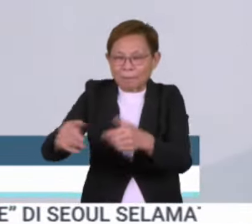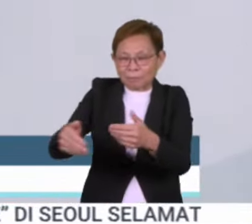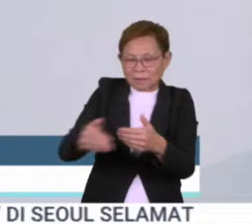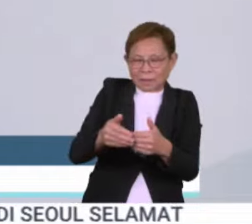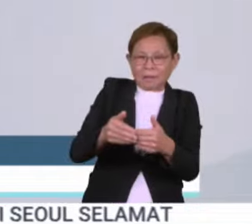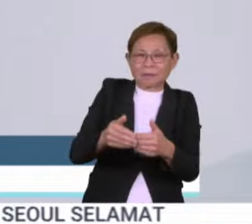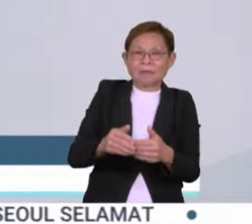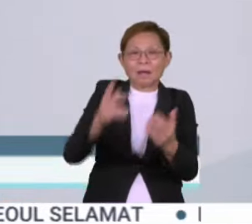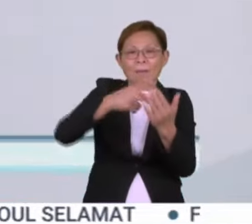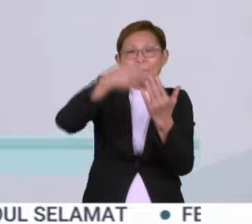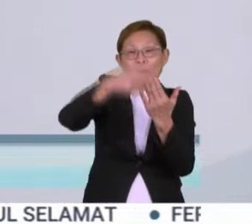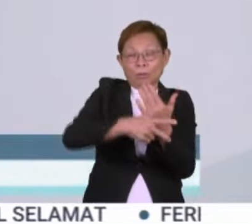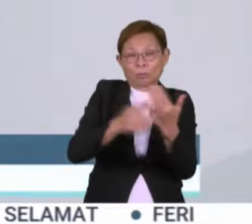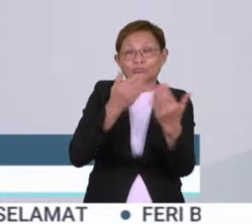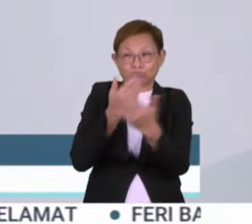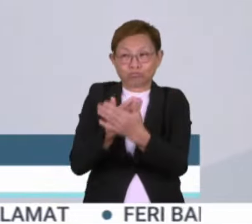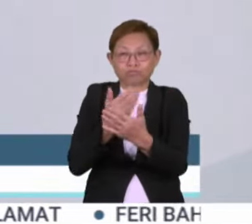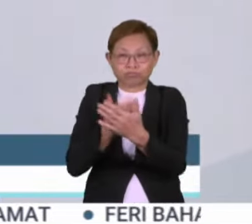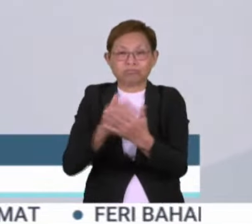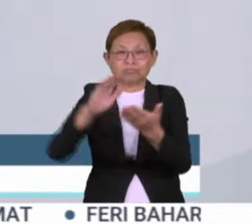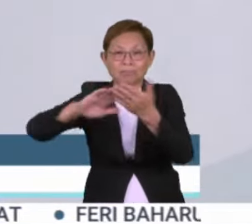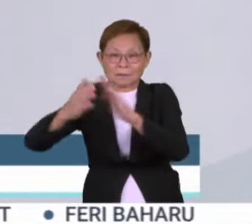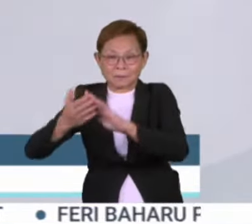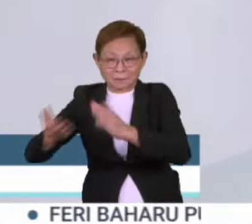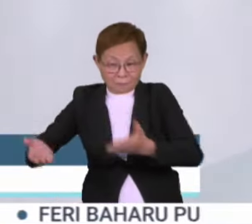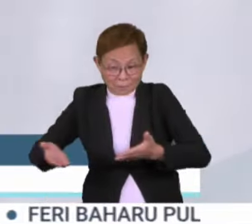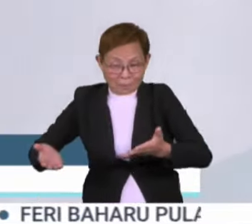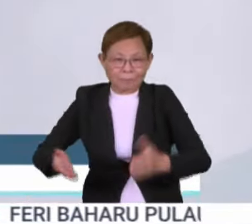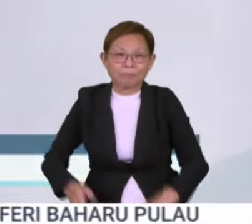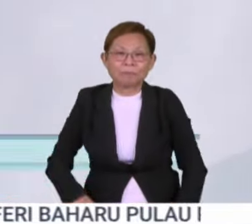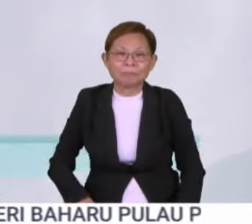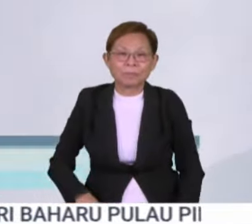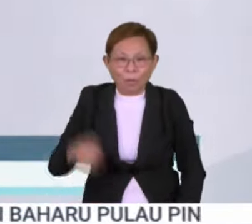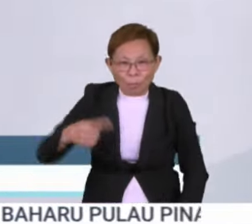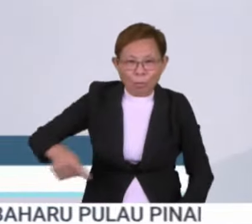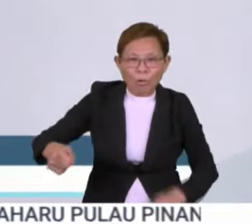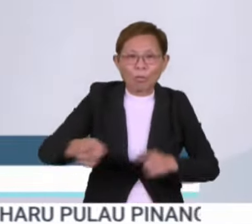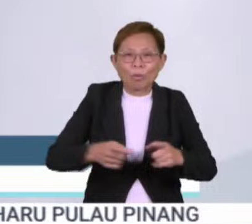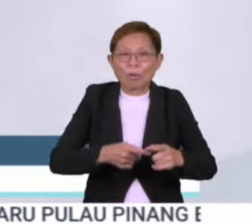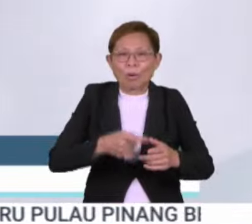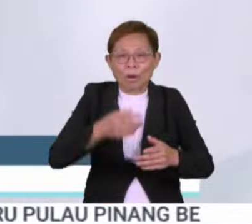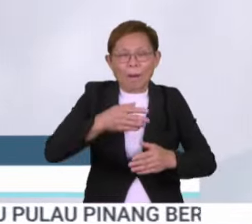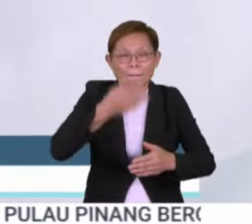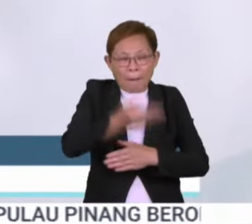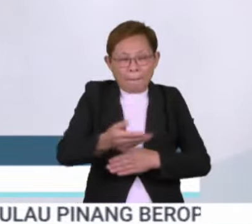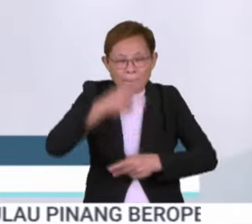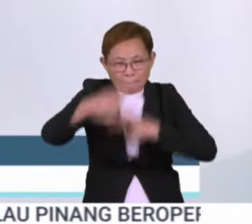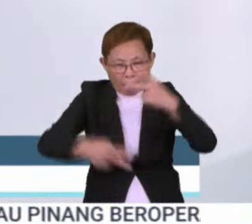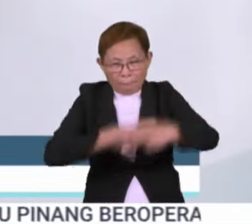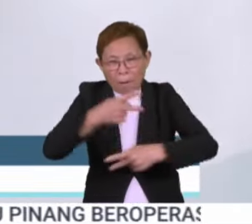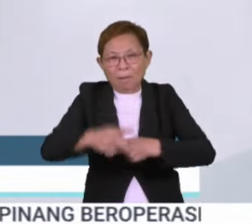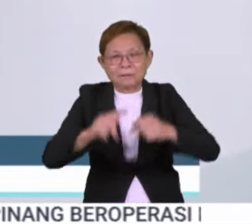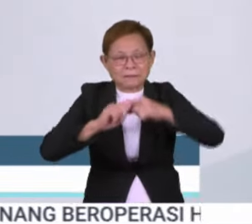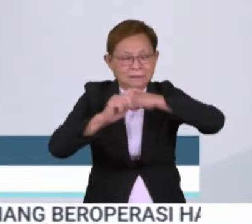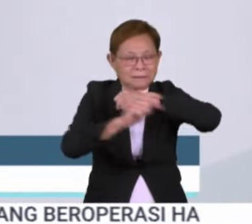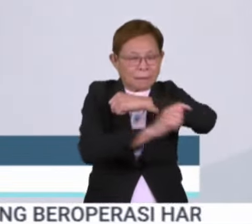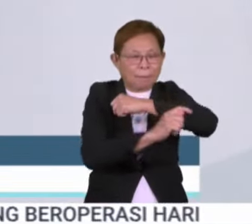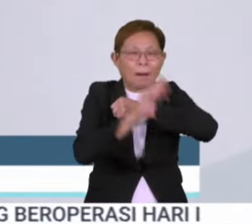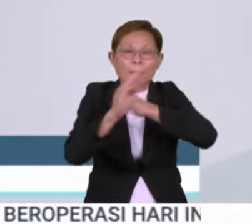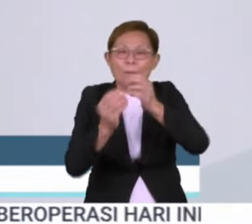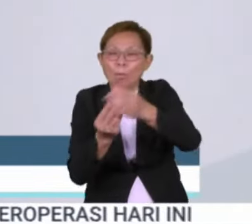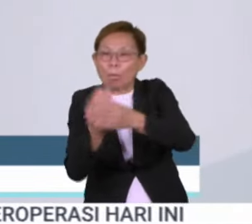satu inisiatif yang baguslah kepada masyarakat setempat di mana mereka boleh menurunkan barang-barang sisa kita semula di Taman Botanikal dan